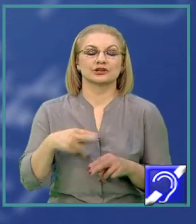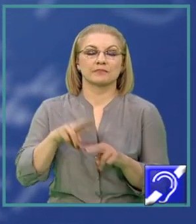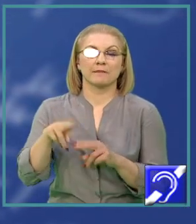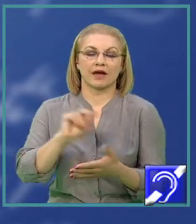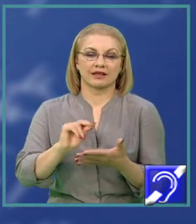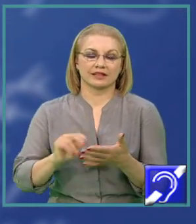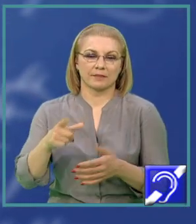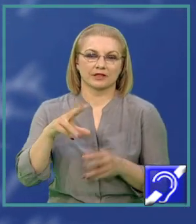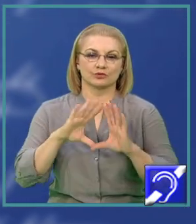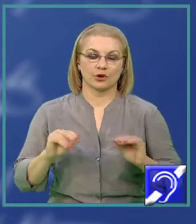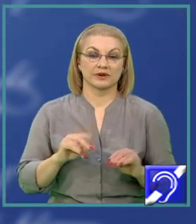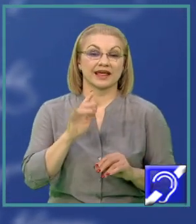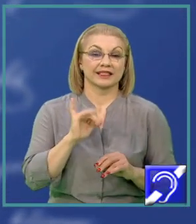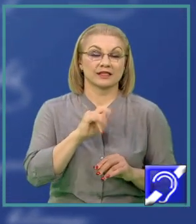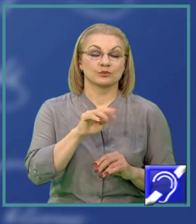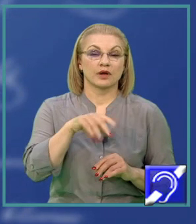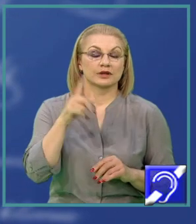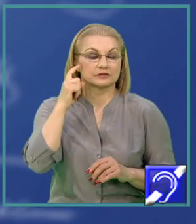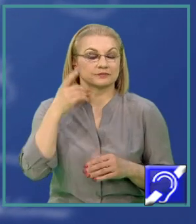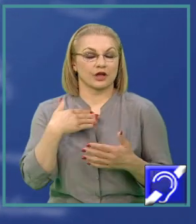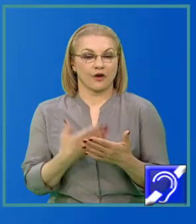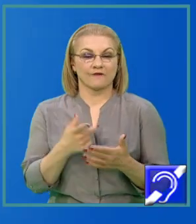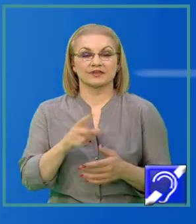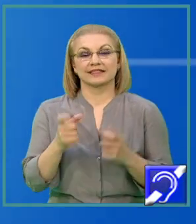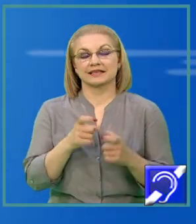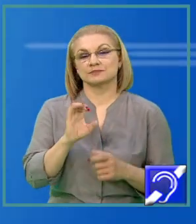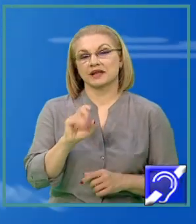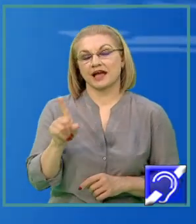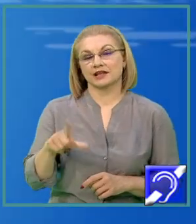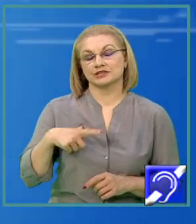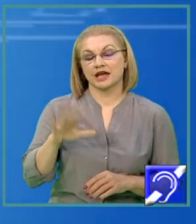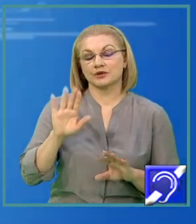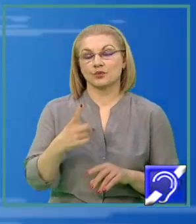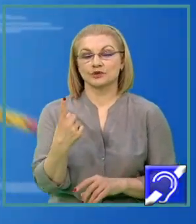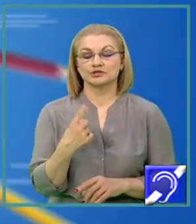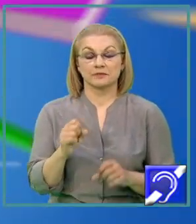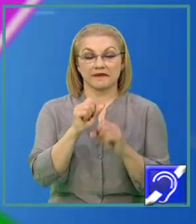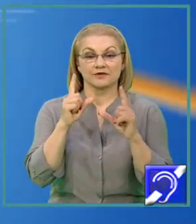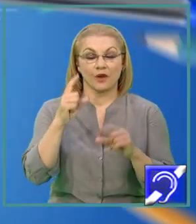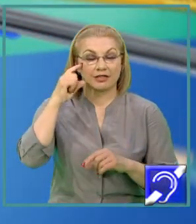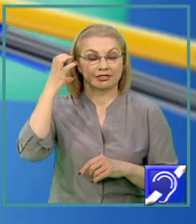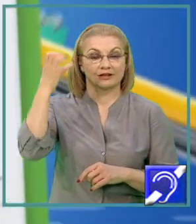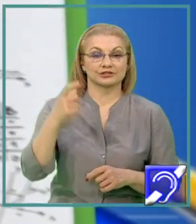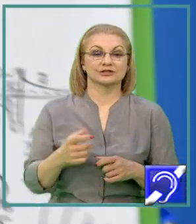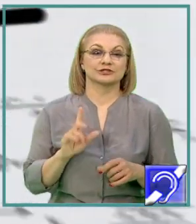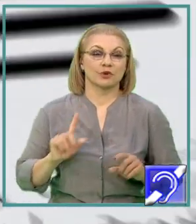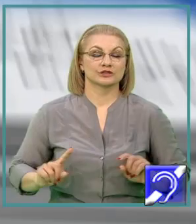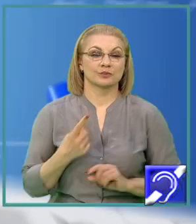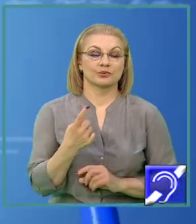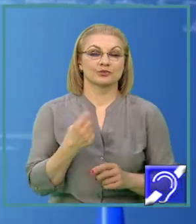Titu Maiorescu avea convingerea despre Caragiale că are una dintre cele mai vioaie inteligențe pe care o poate produce